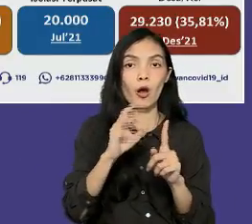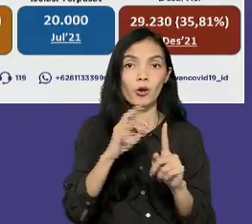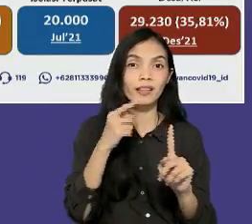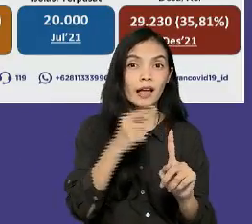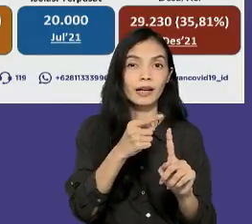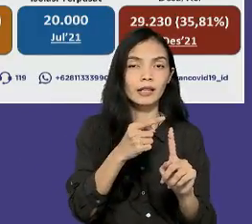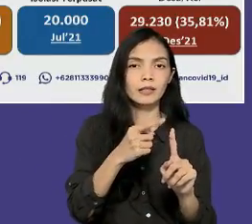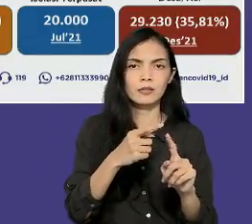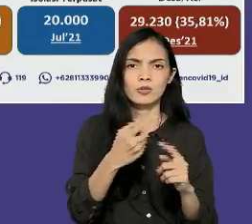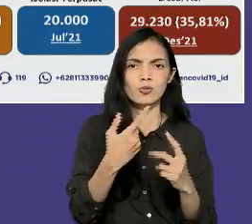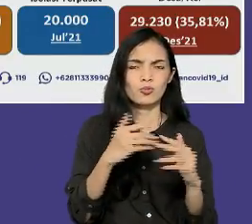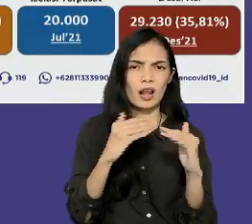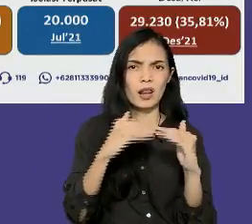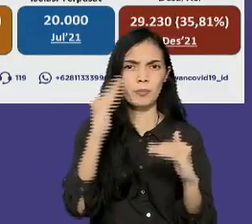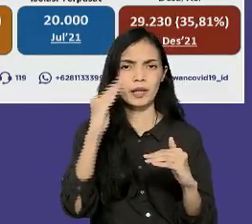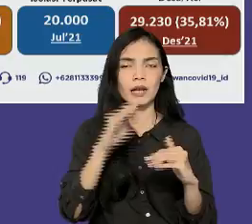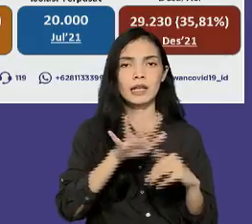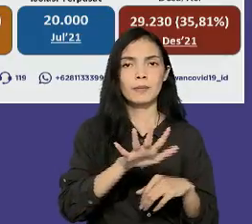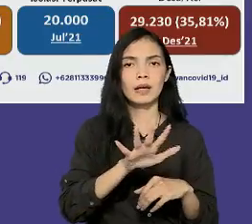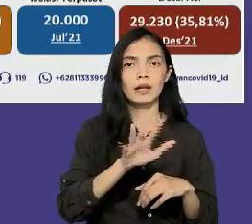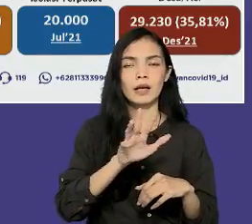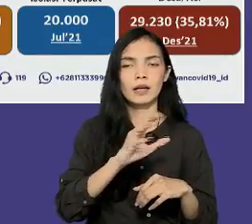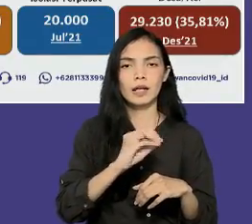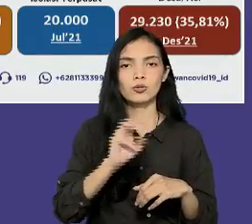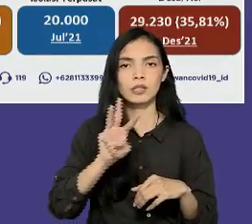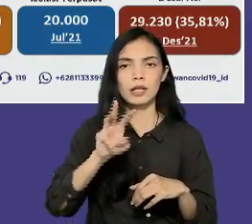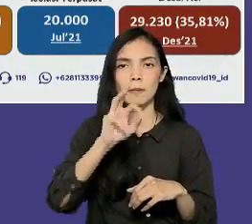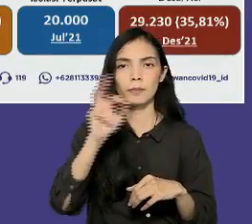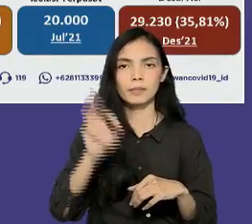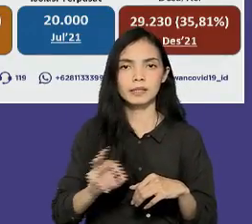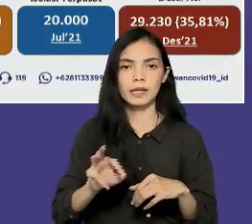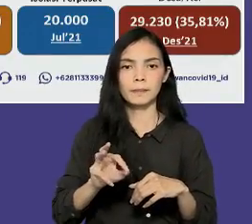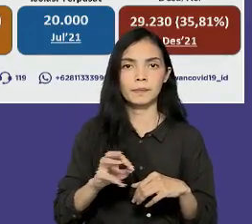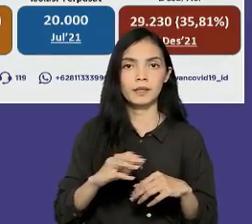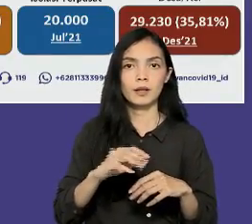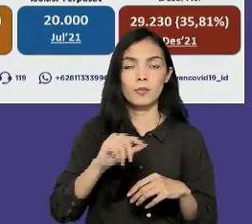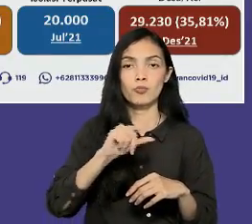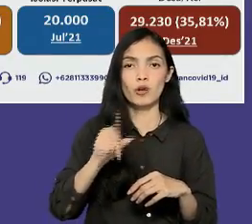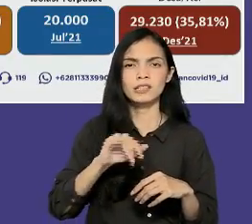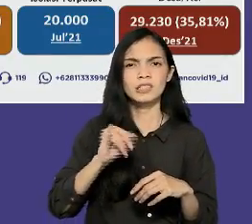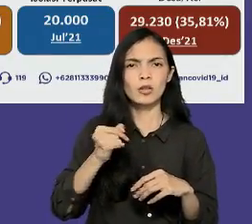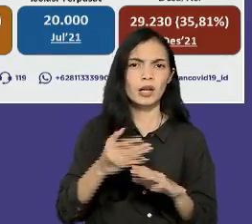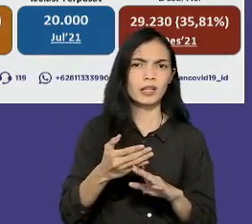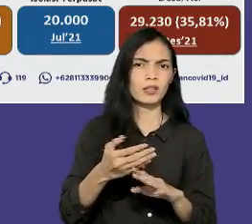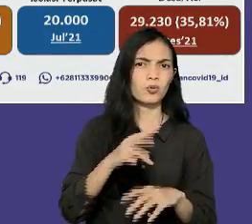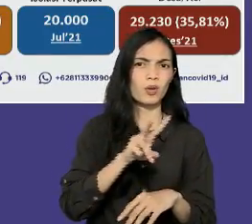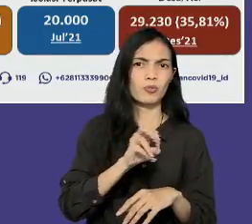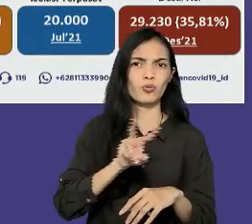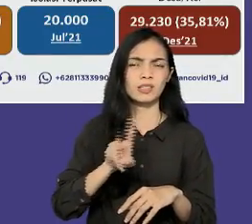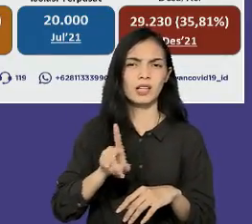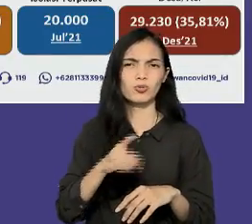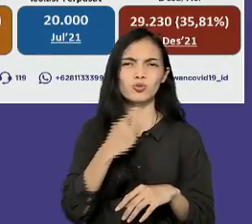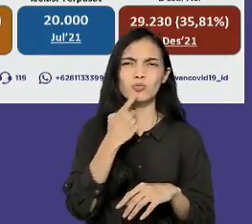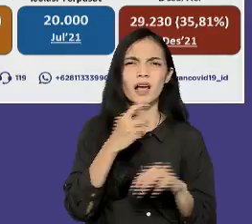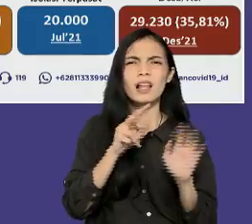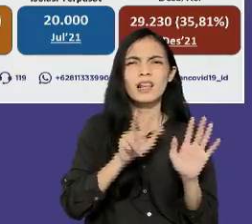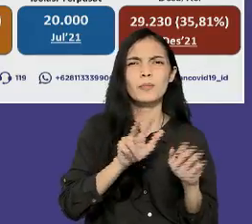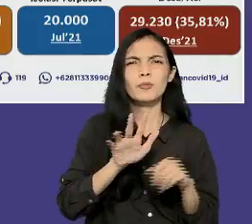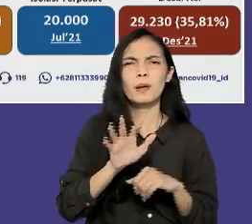yaitu sebesar 503%, yang pada awal tahun hanya sebesar